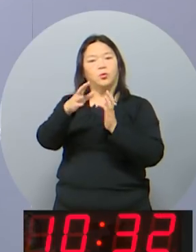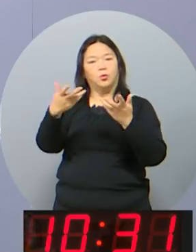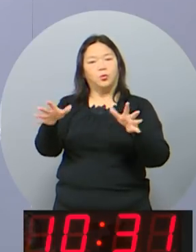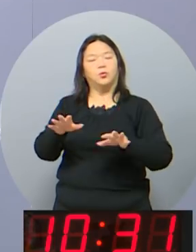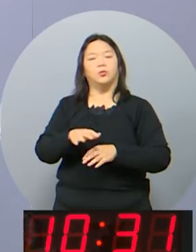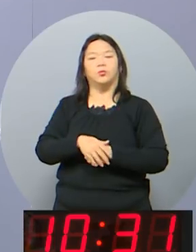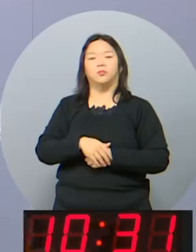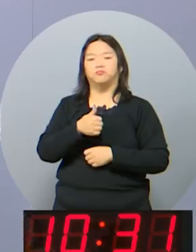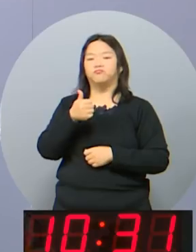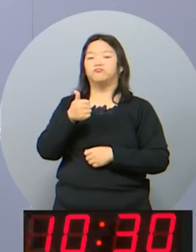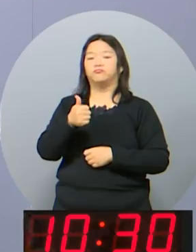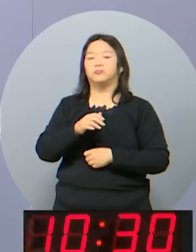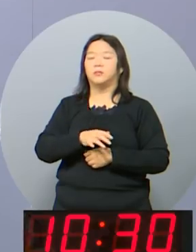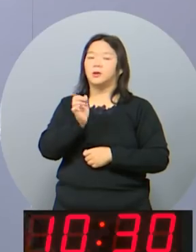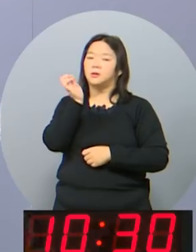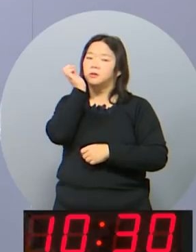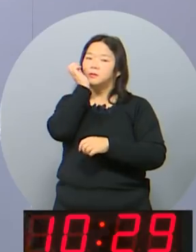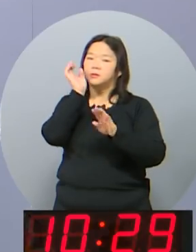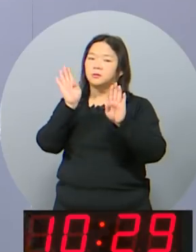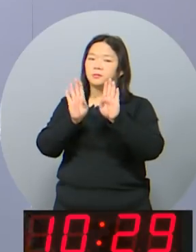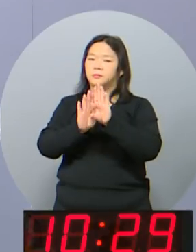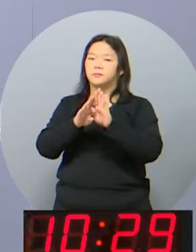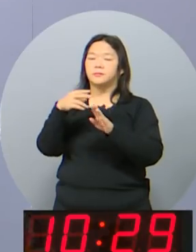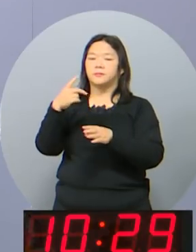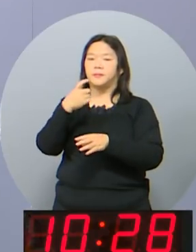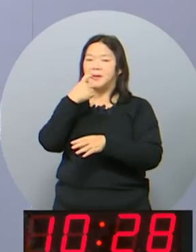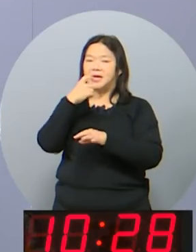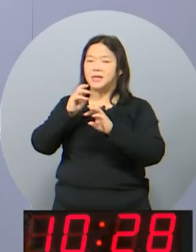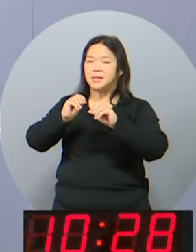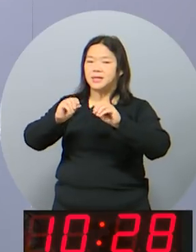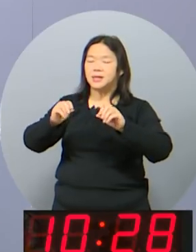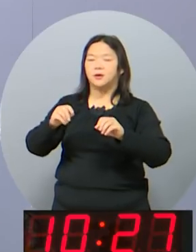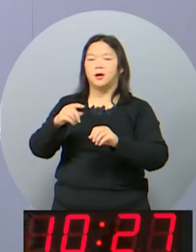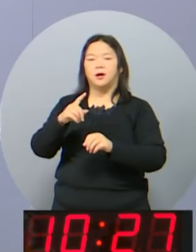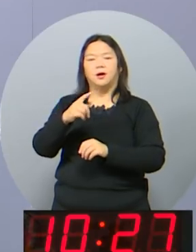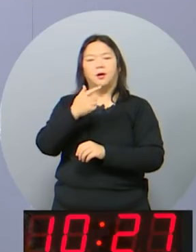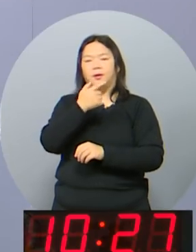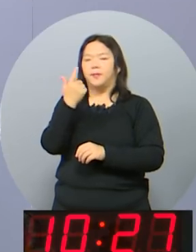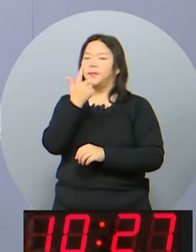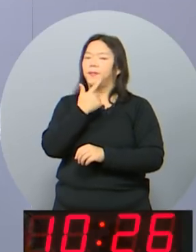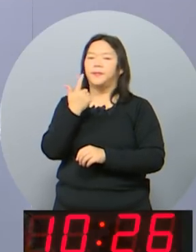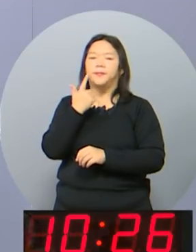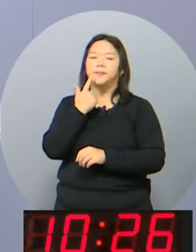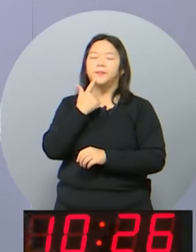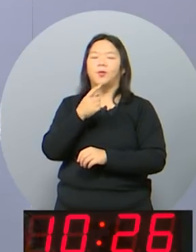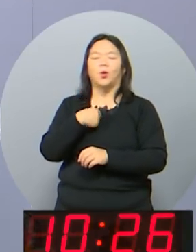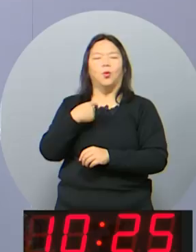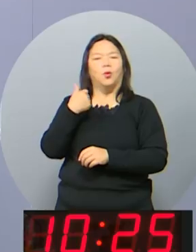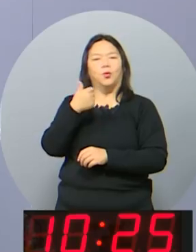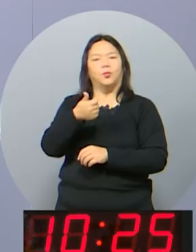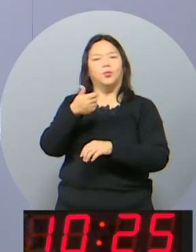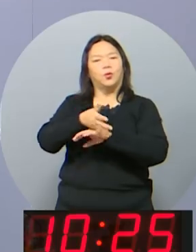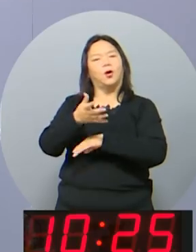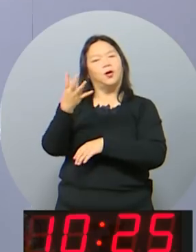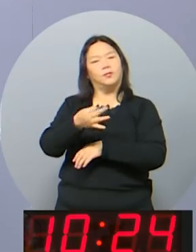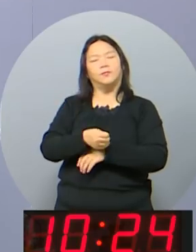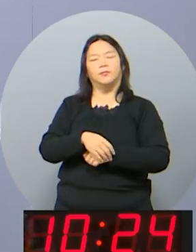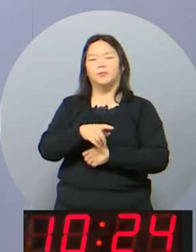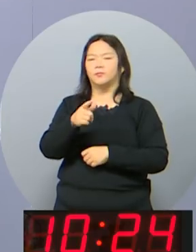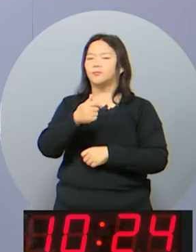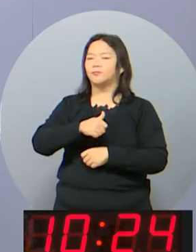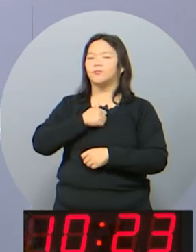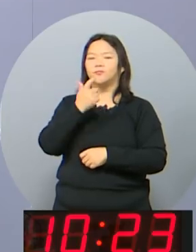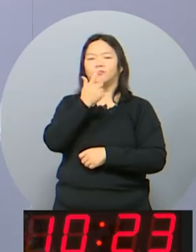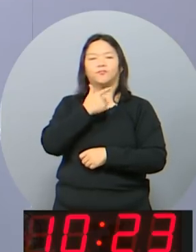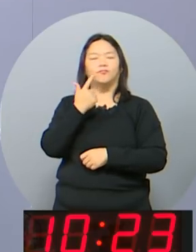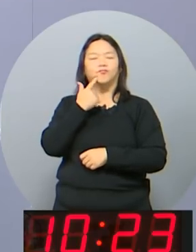棒。那石门有我们的白沙湾，也非常非常的美，我曾经去过那里真的是